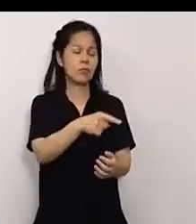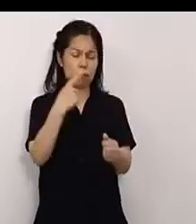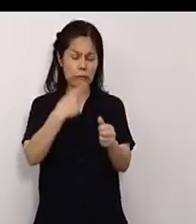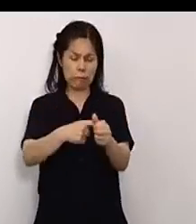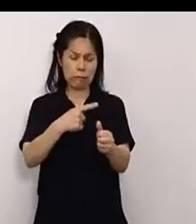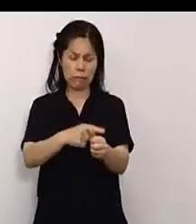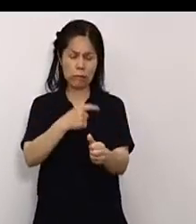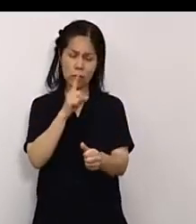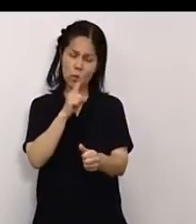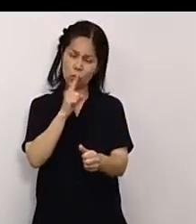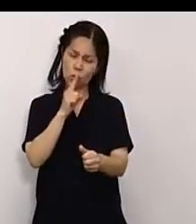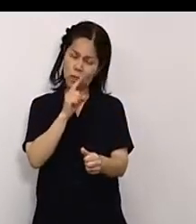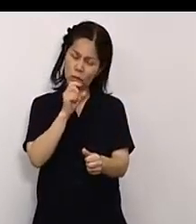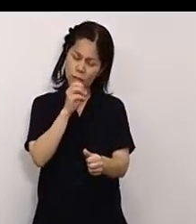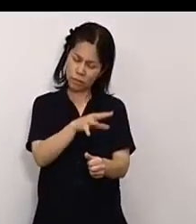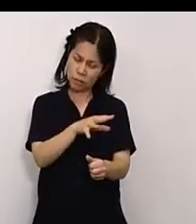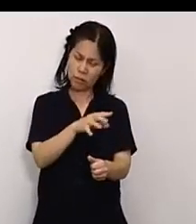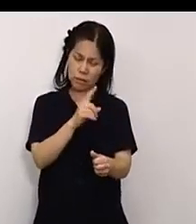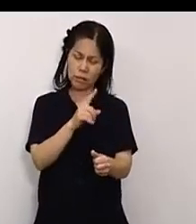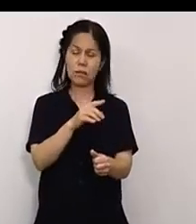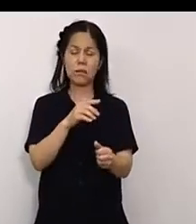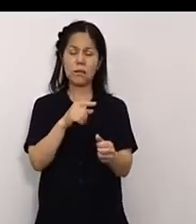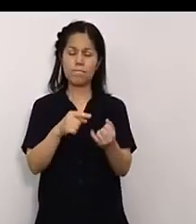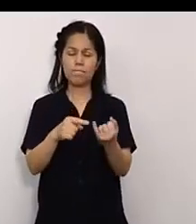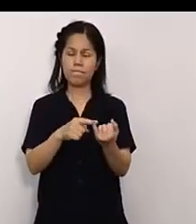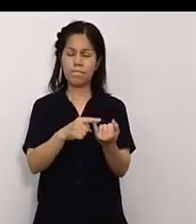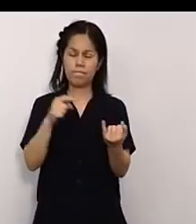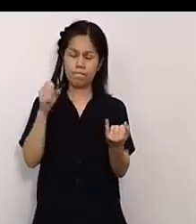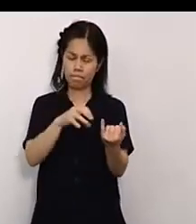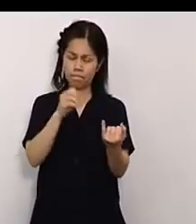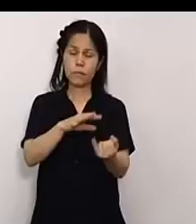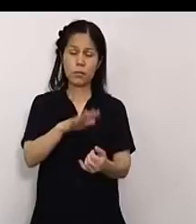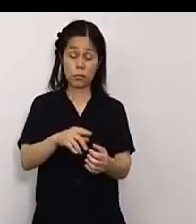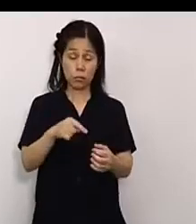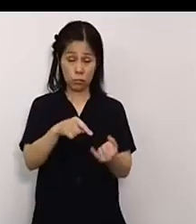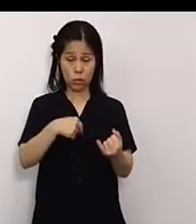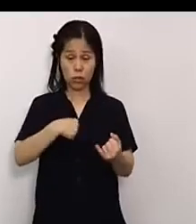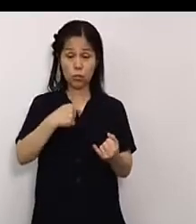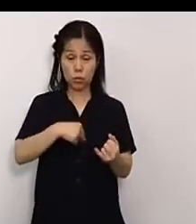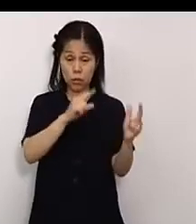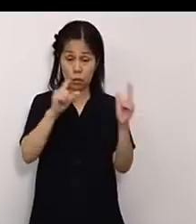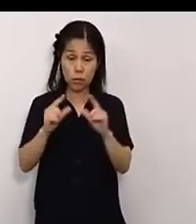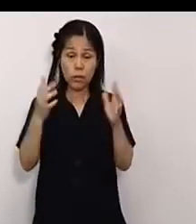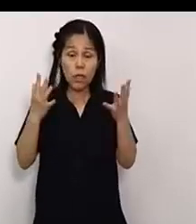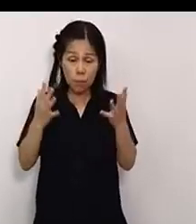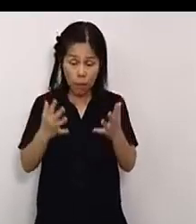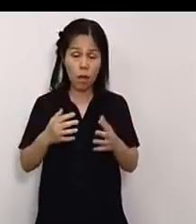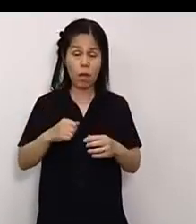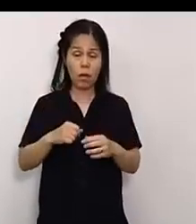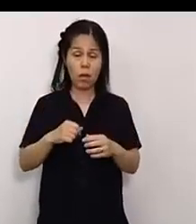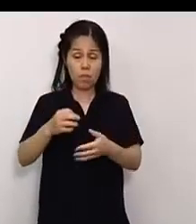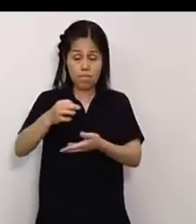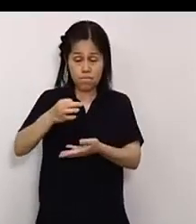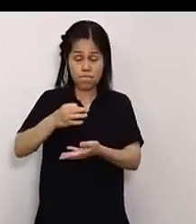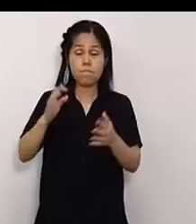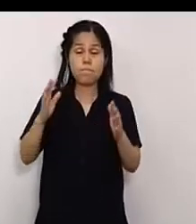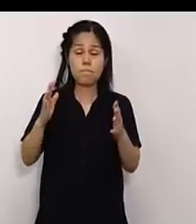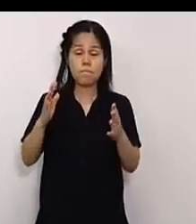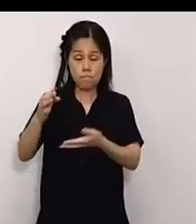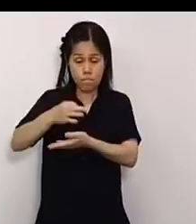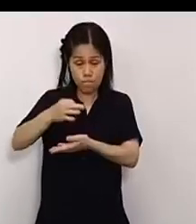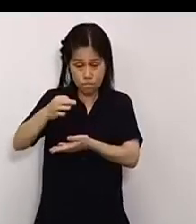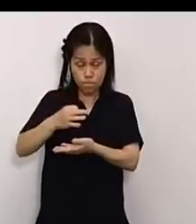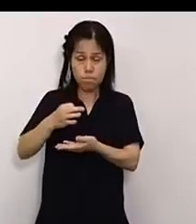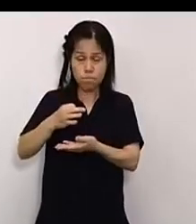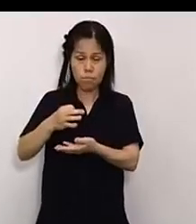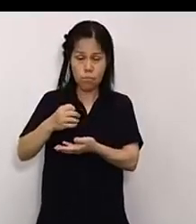り、それから自分で働いて生活費を稼がないと家に住ませてもらって、まあ、住宅ローン払ってもらってる夫に